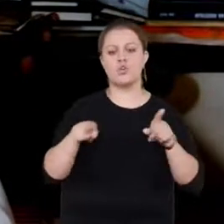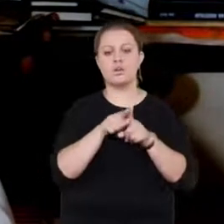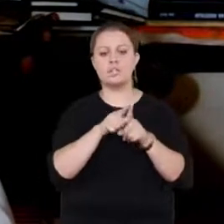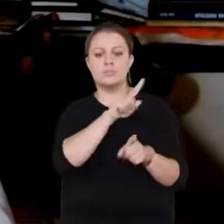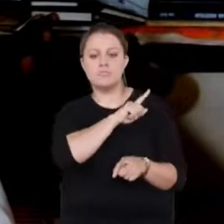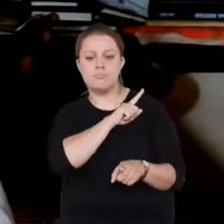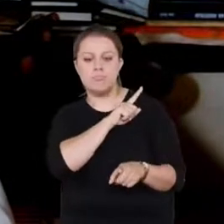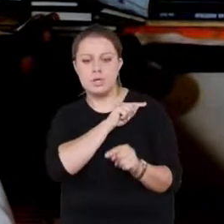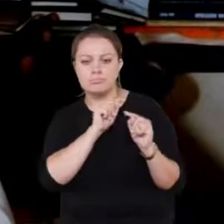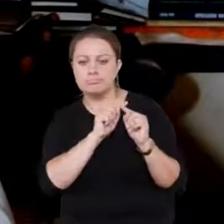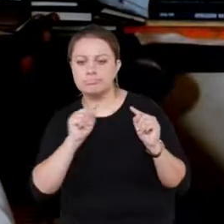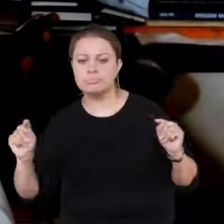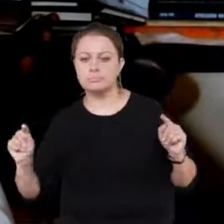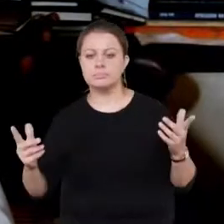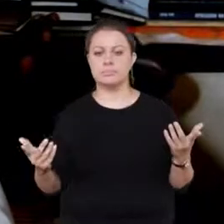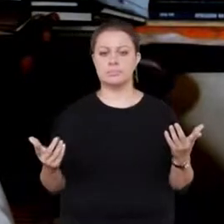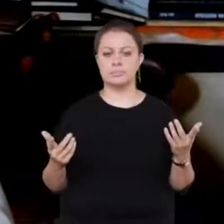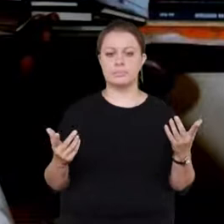regulator, jako